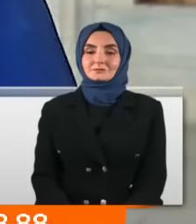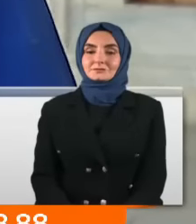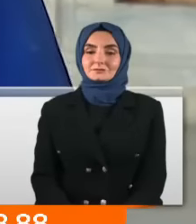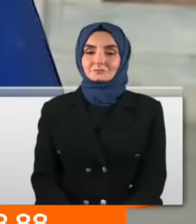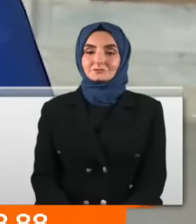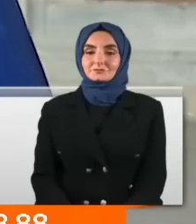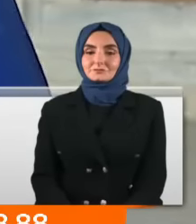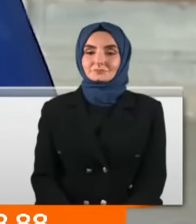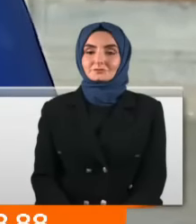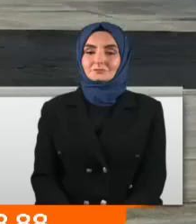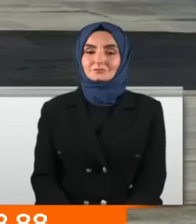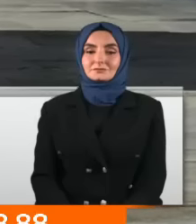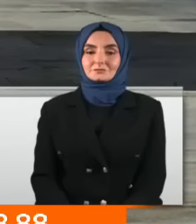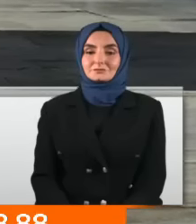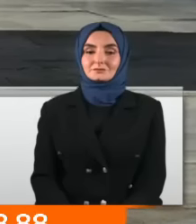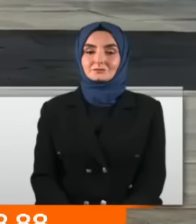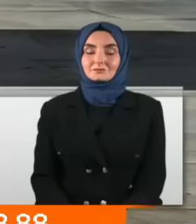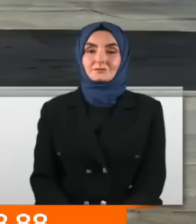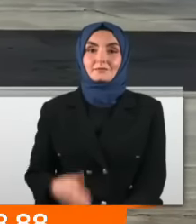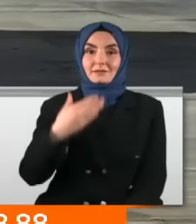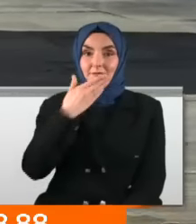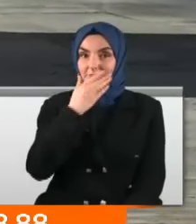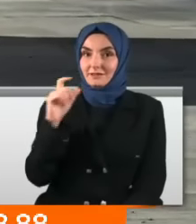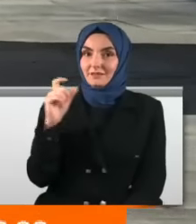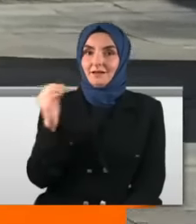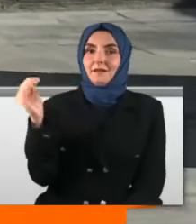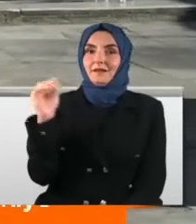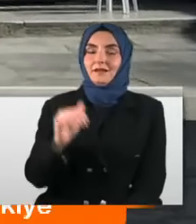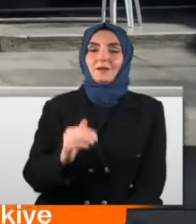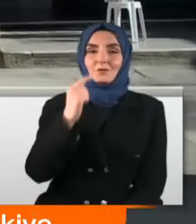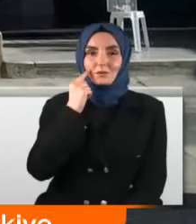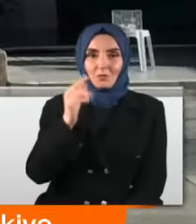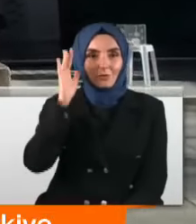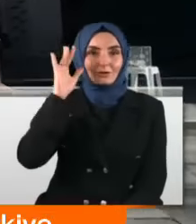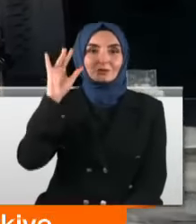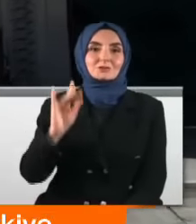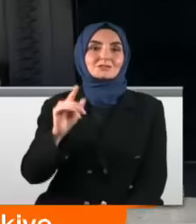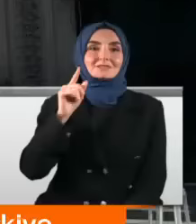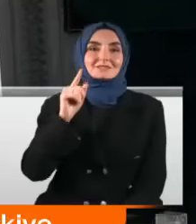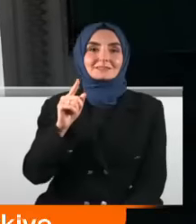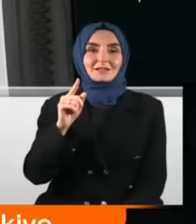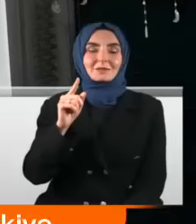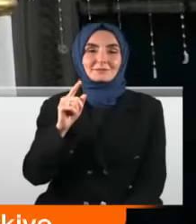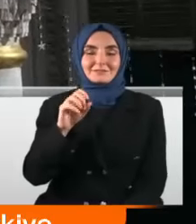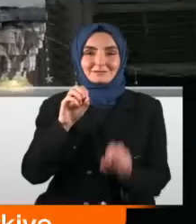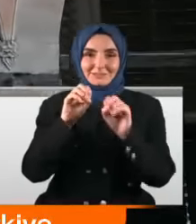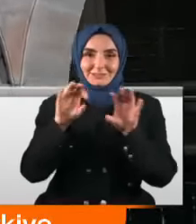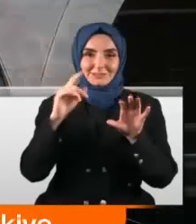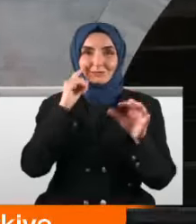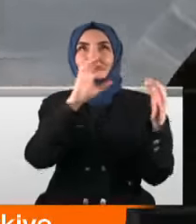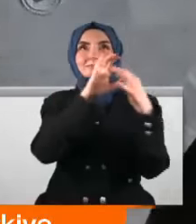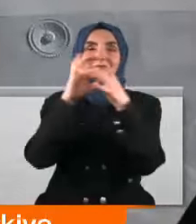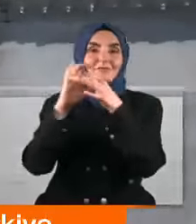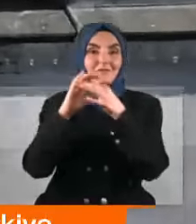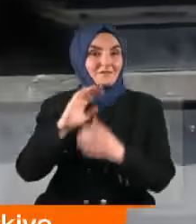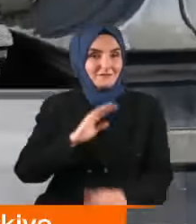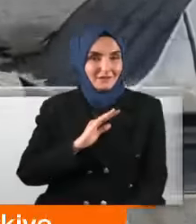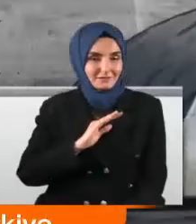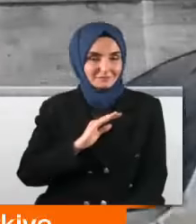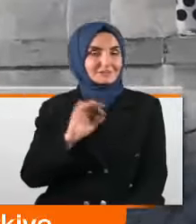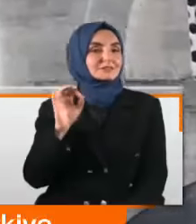Bayramımız mübarek olsun diye yazacağız. Ramazan ayının gelmesiyle birlikte camileri mahyalar süslemişti. Şimdi Ramazan bayramına